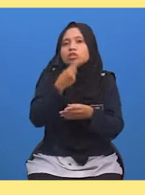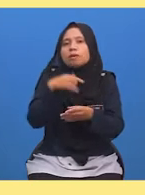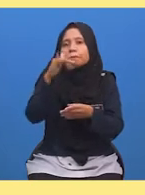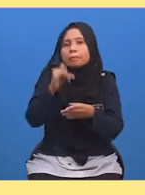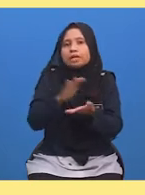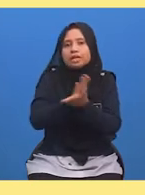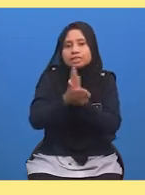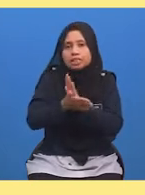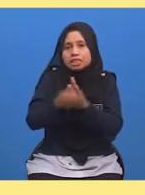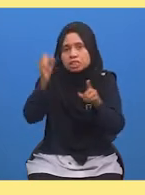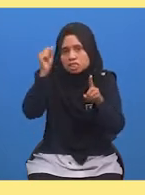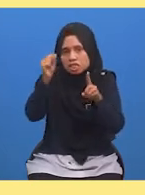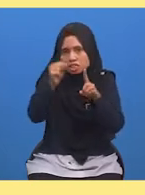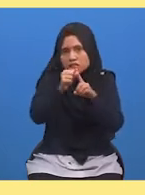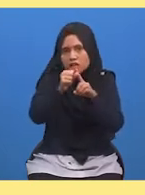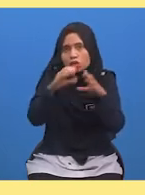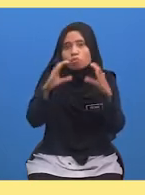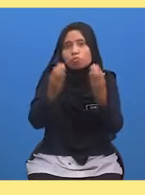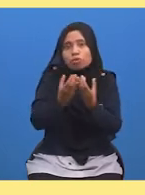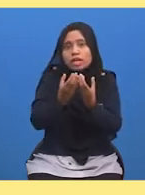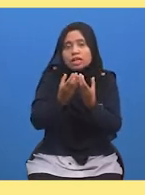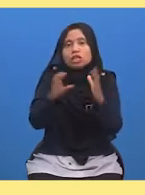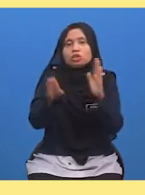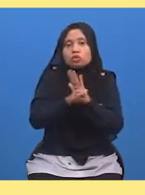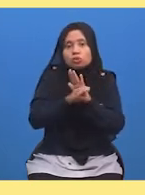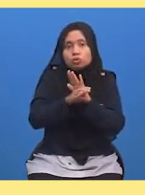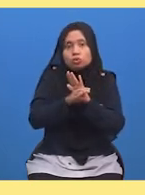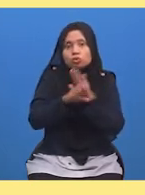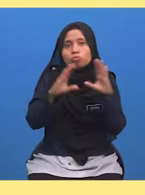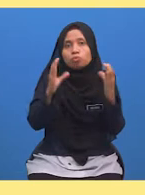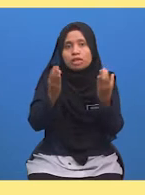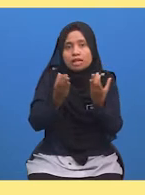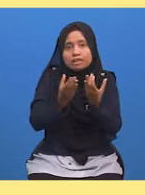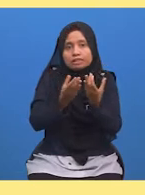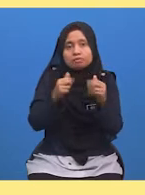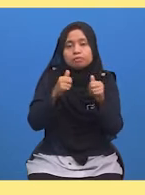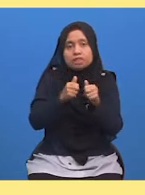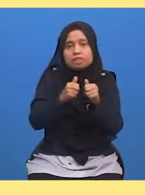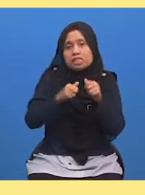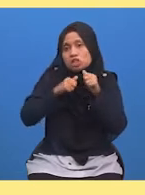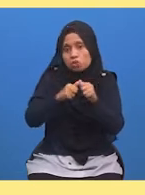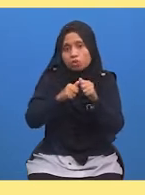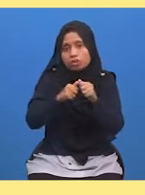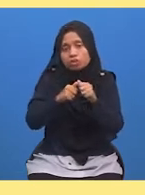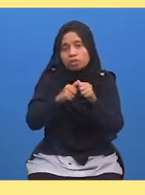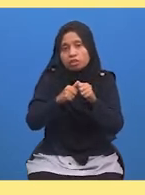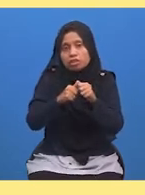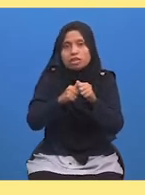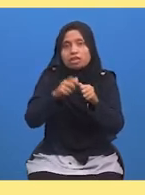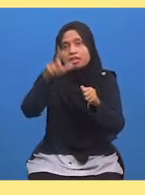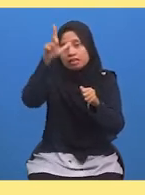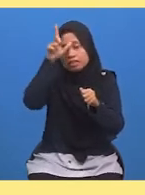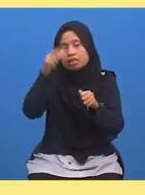menjadi sasaran kumpulan sasaran. Contohnya, kumpulan sasaran seperti mengikut